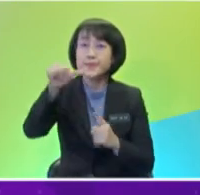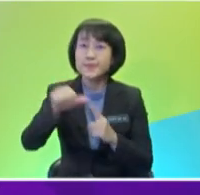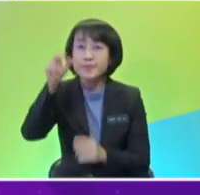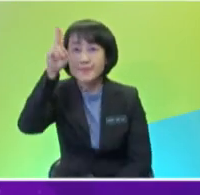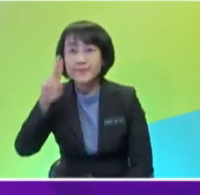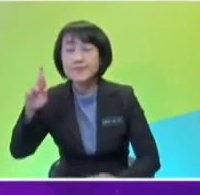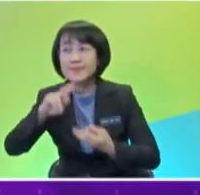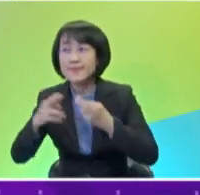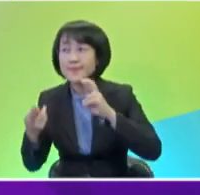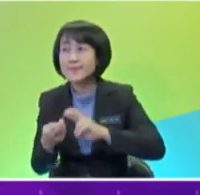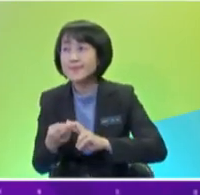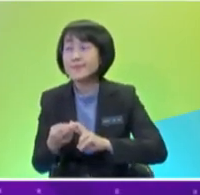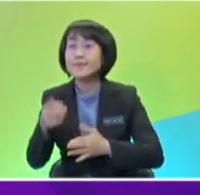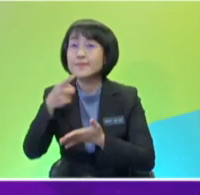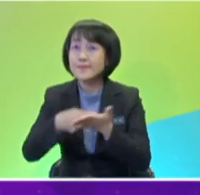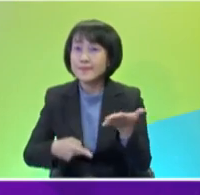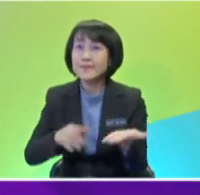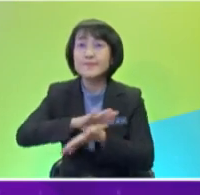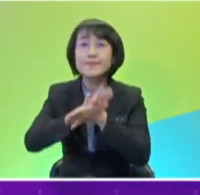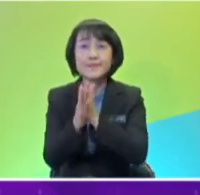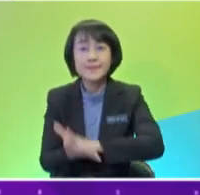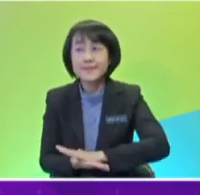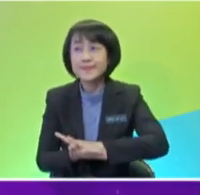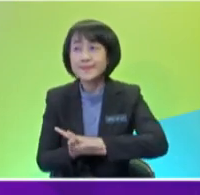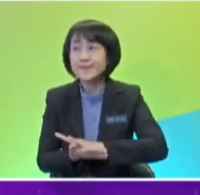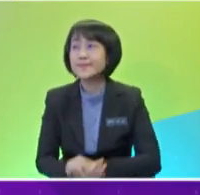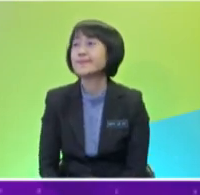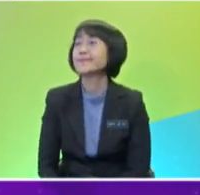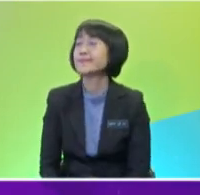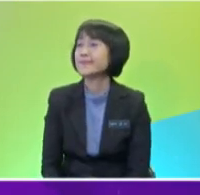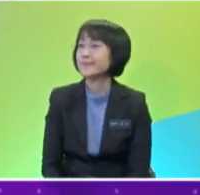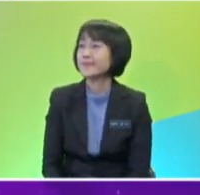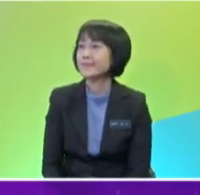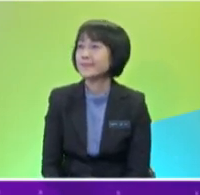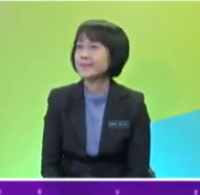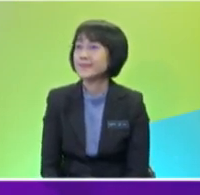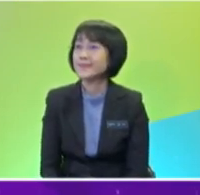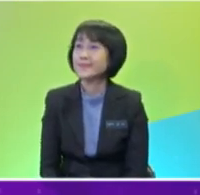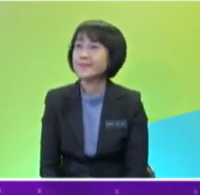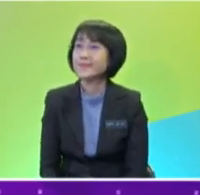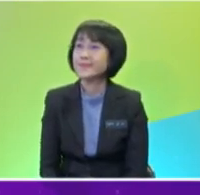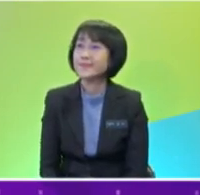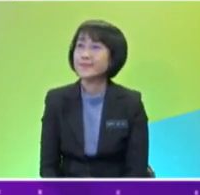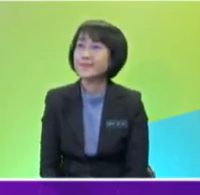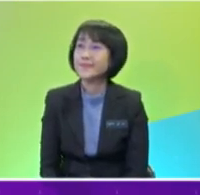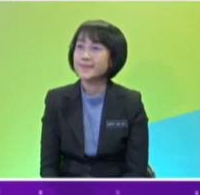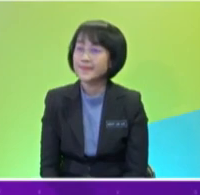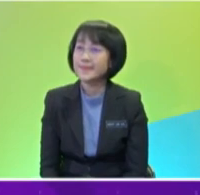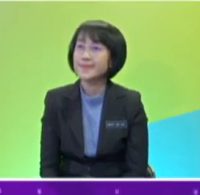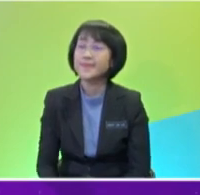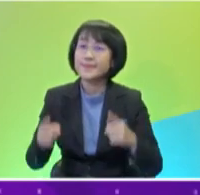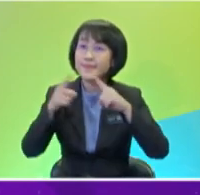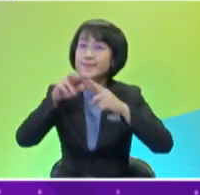akan pula Apa yang akan jadi apa kebaikannya kalau kita sama-sama menghormati antara satu sama lain terutamanya kepada